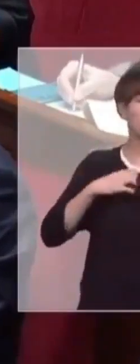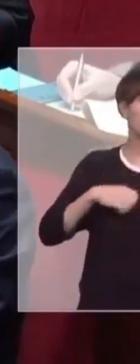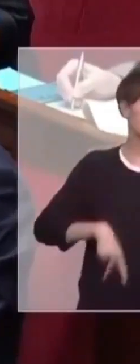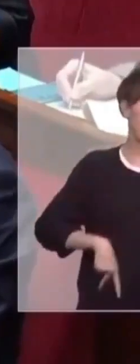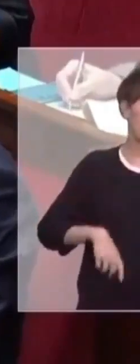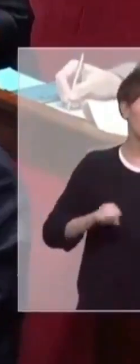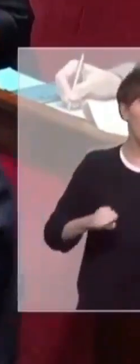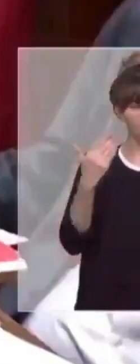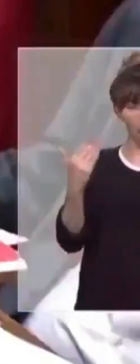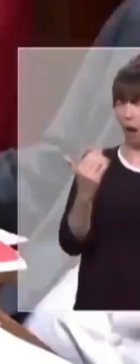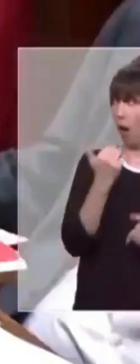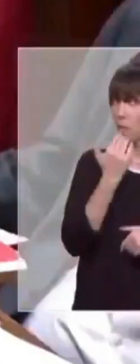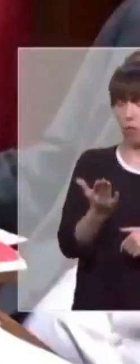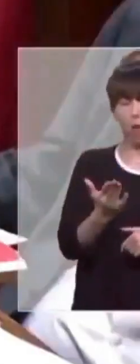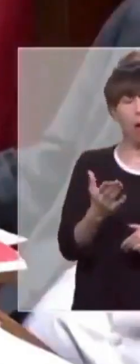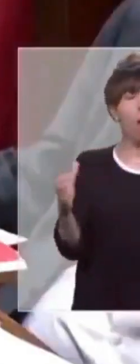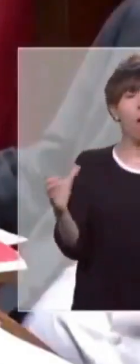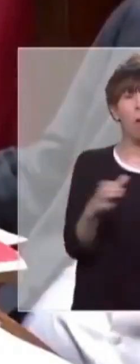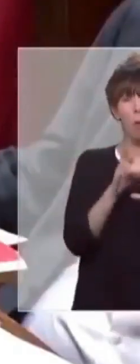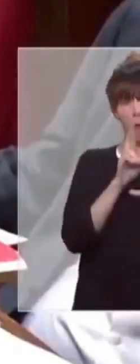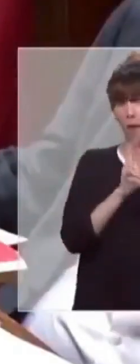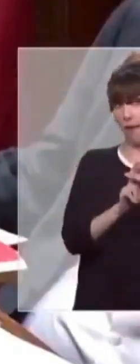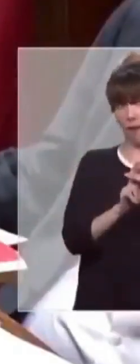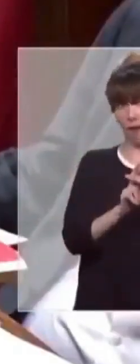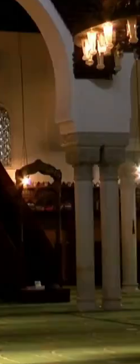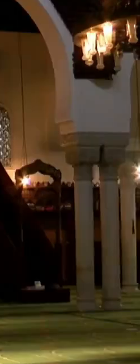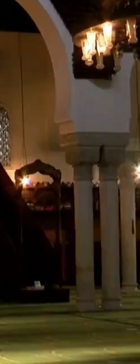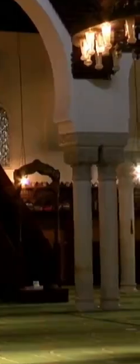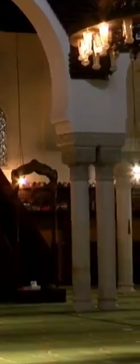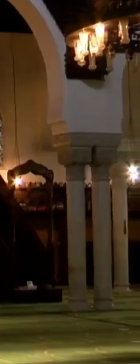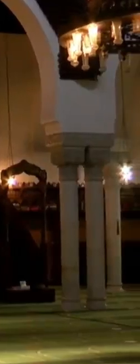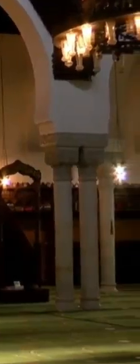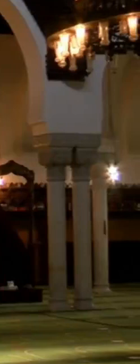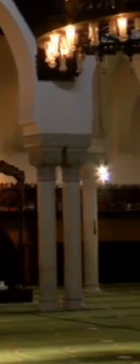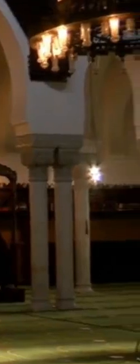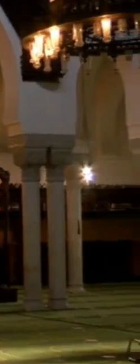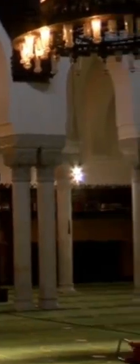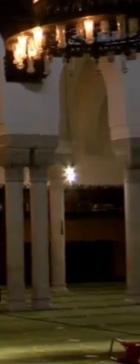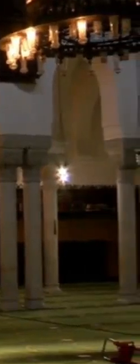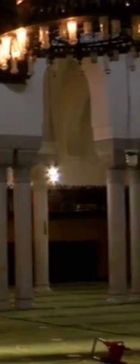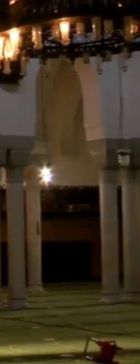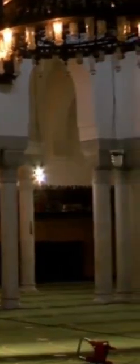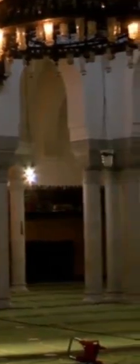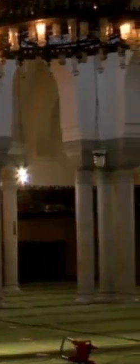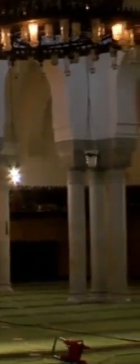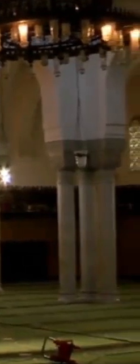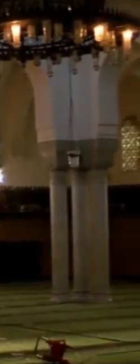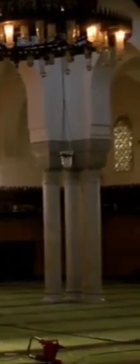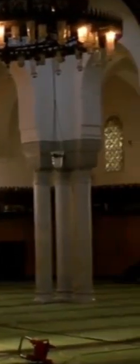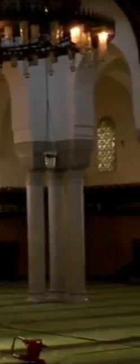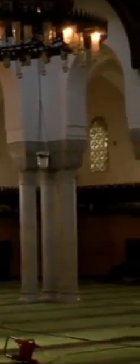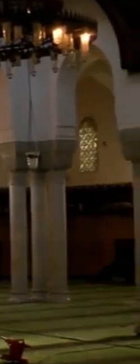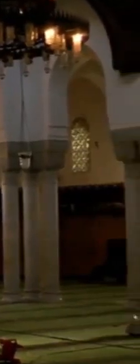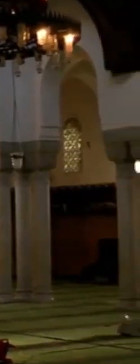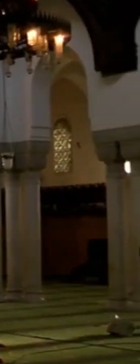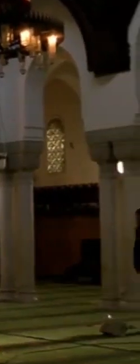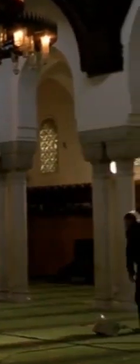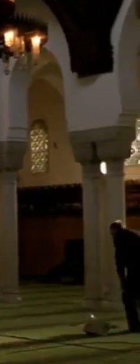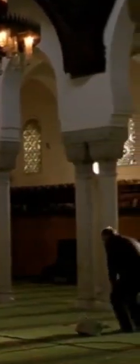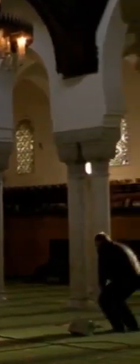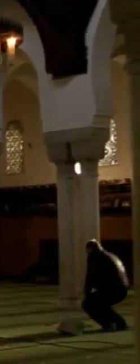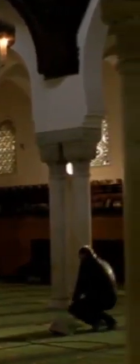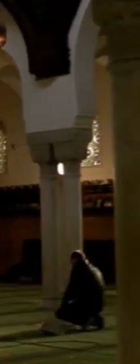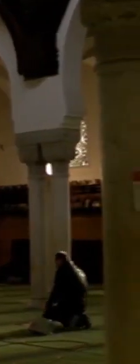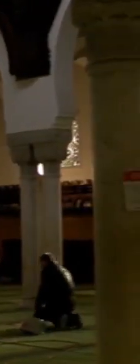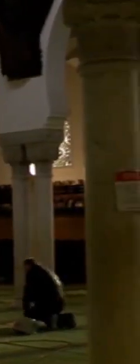أيضا أنه بعد أيضا الأحداث التي حصلت في كنيسة الكاتدرائية في نيس وغيرها، كان هنالك طلب من